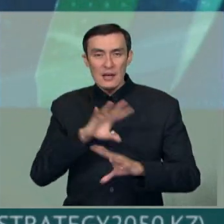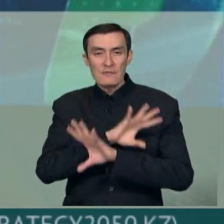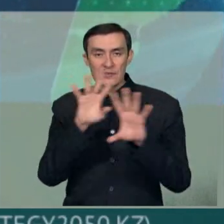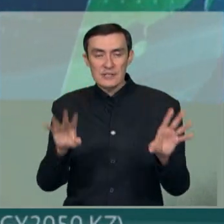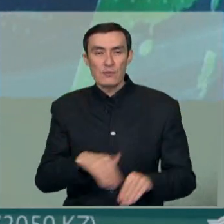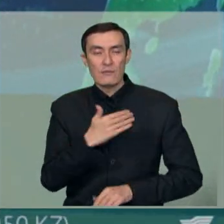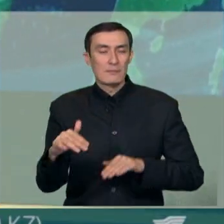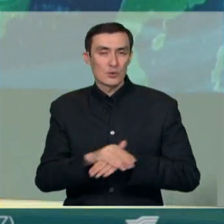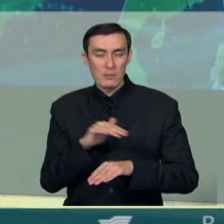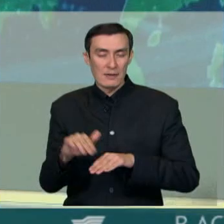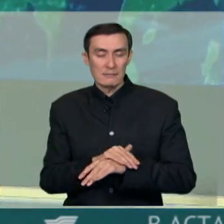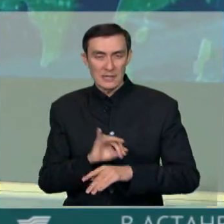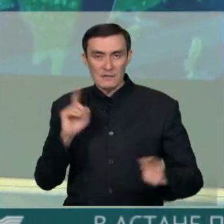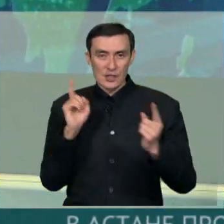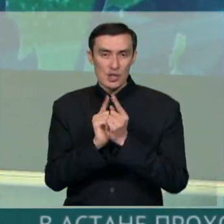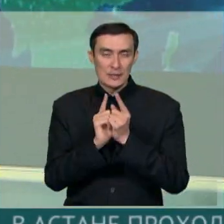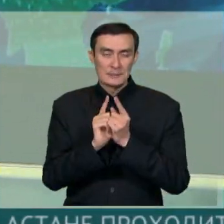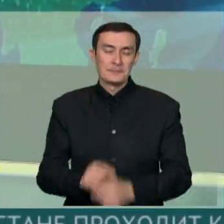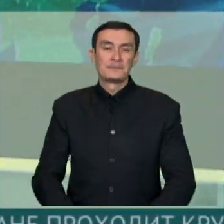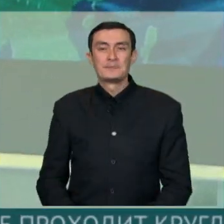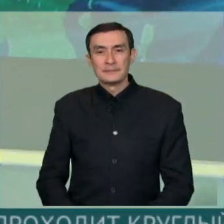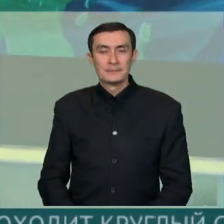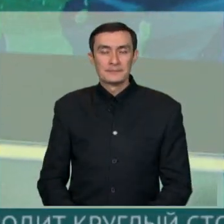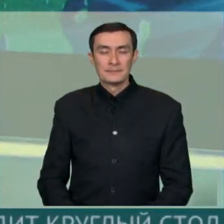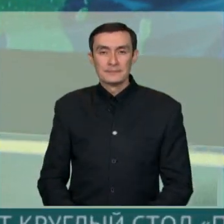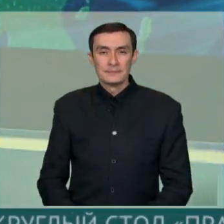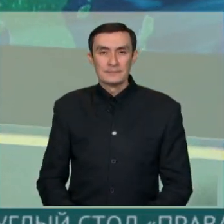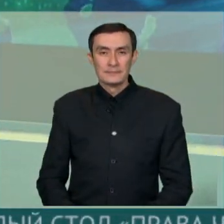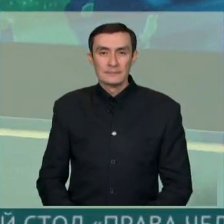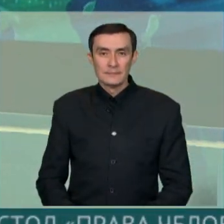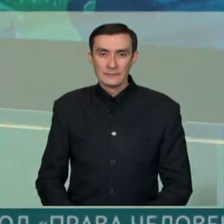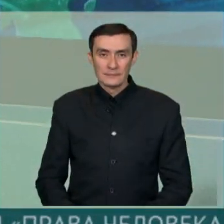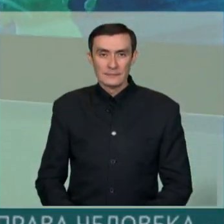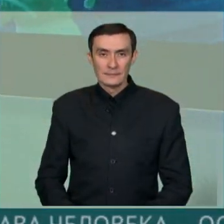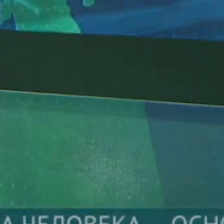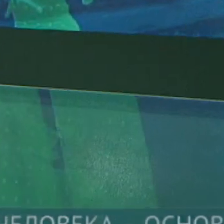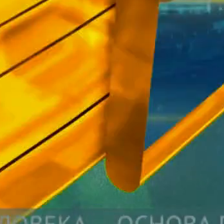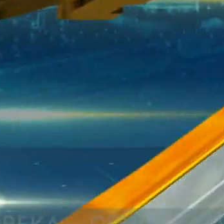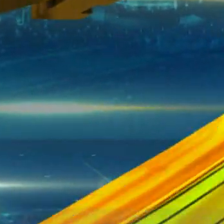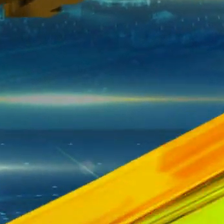хабар.кз. Итоговые выпуски смотрите в 19:00 и в 21:00. До свидания.